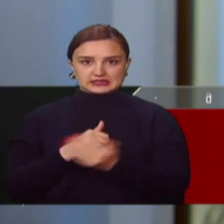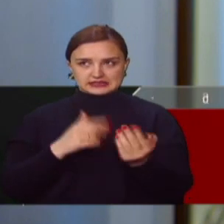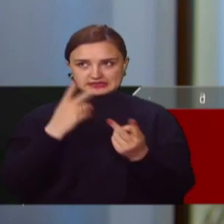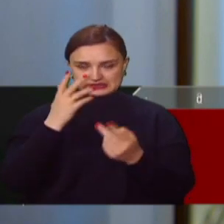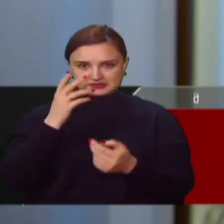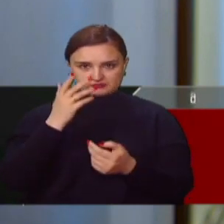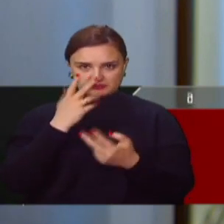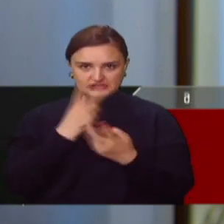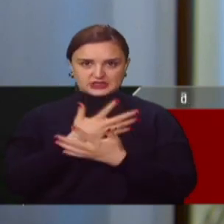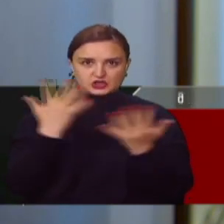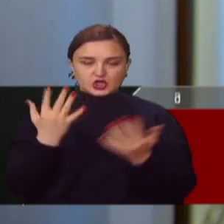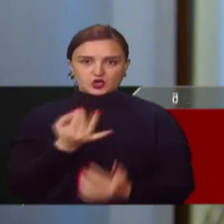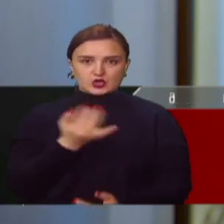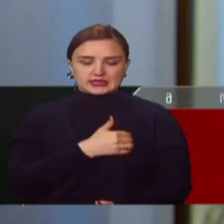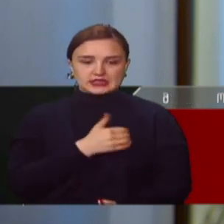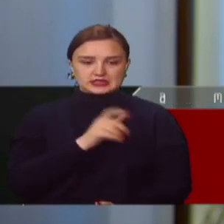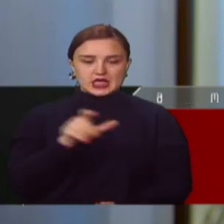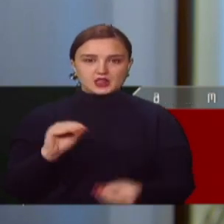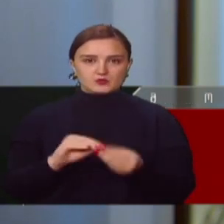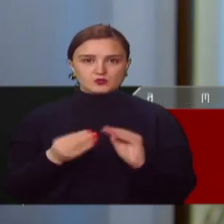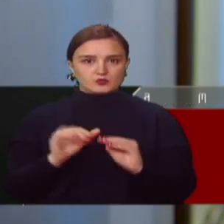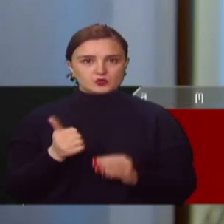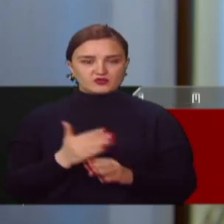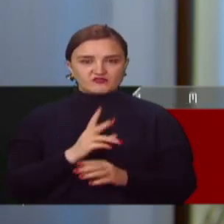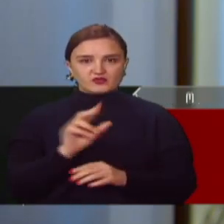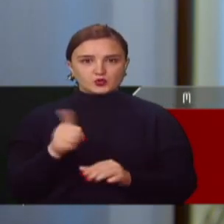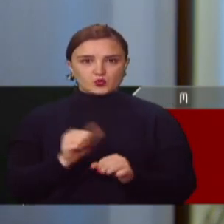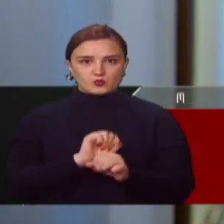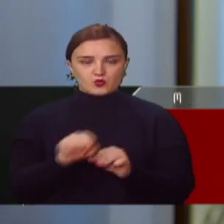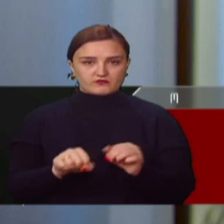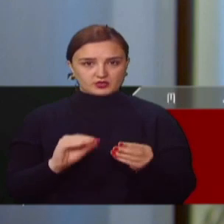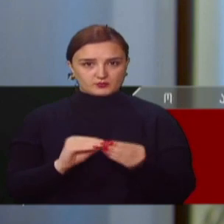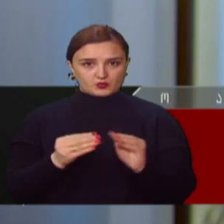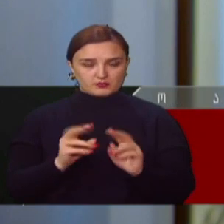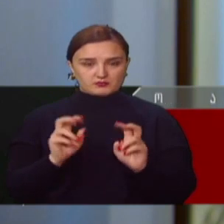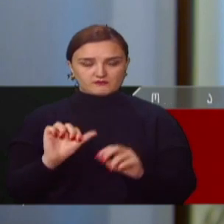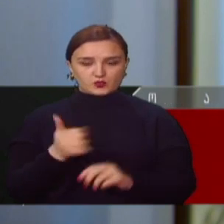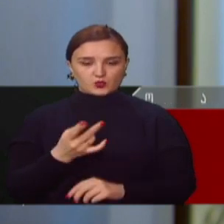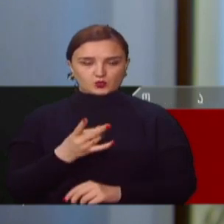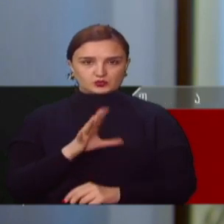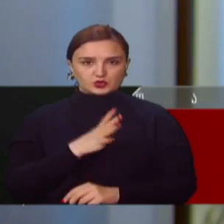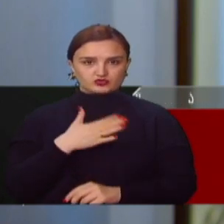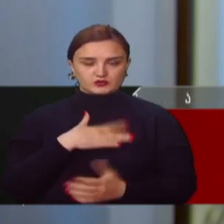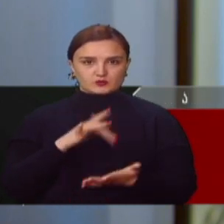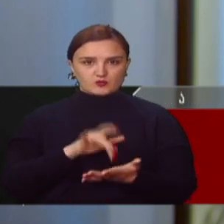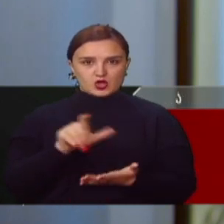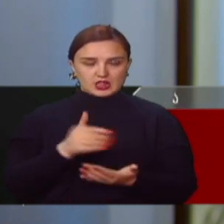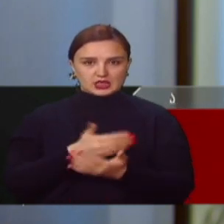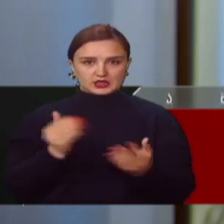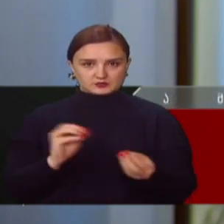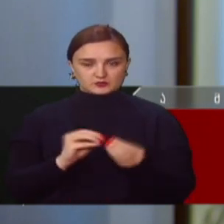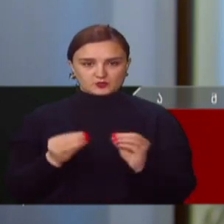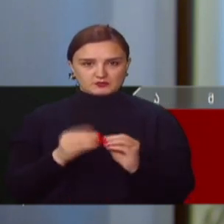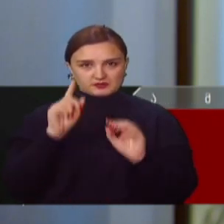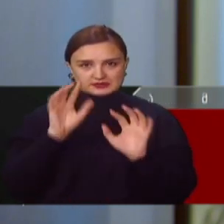საჯარო ინტერესს, ანუ როგორია ხალხის პრობლემები, ვინ როგორ მოაგვარებს ამ პრობლემებს და როგორი უნდა იყოს ჩვენი მოქალაქეების პრობლემების